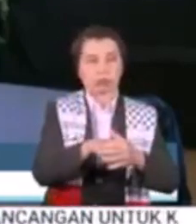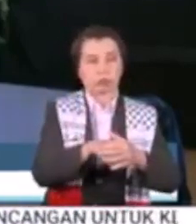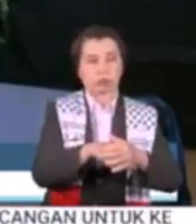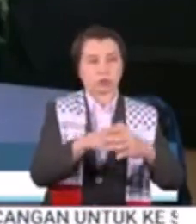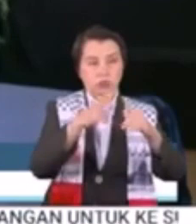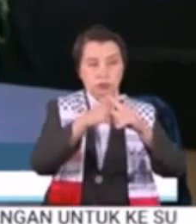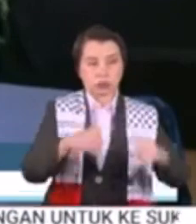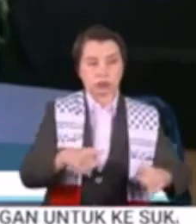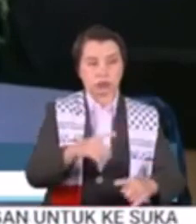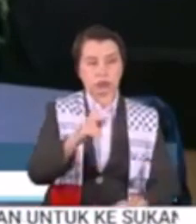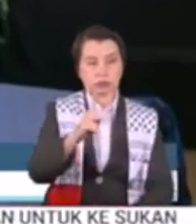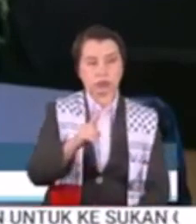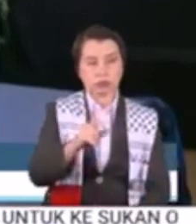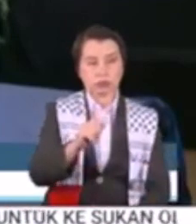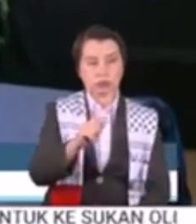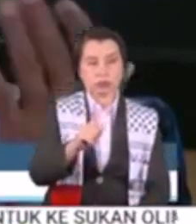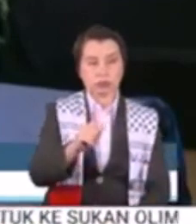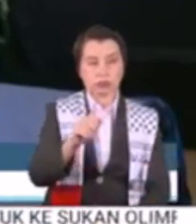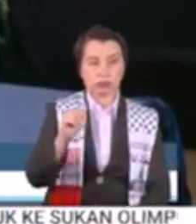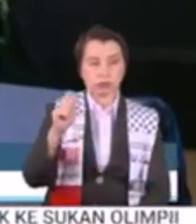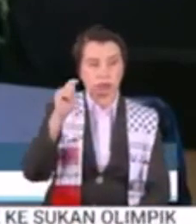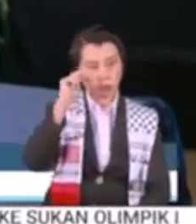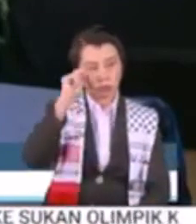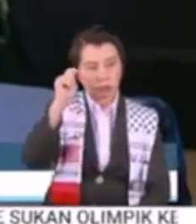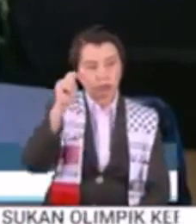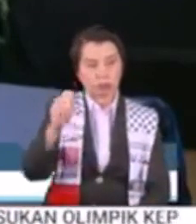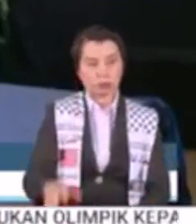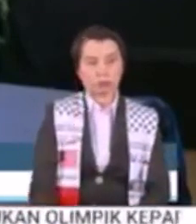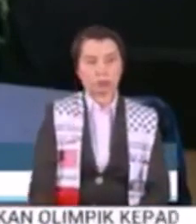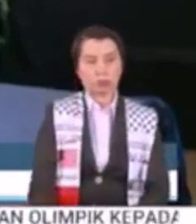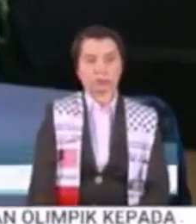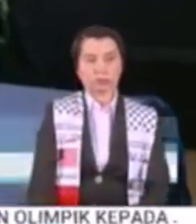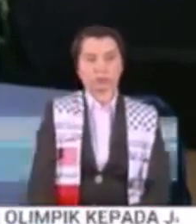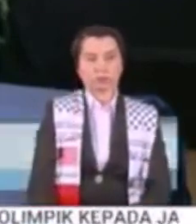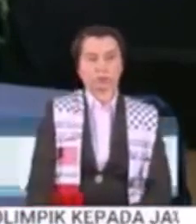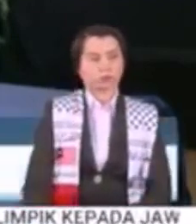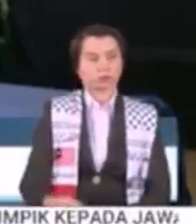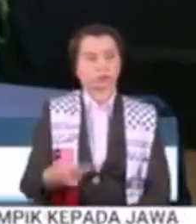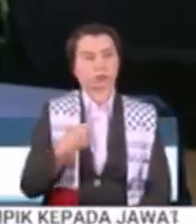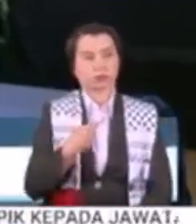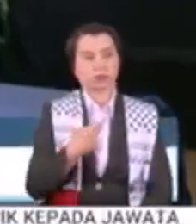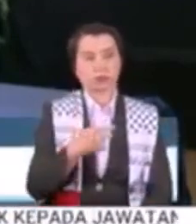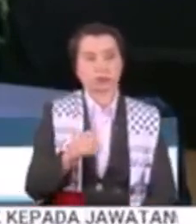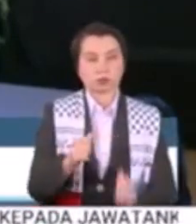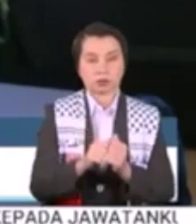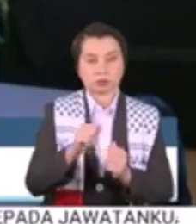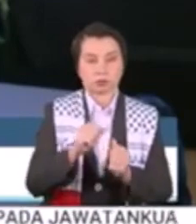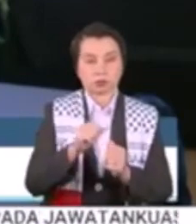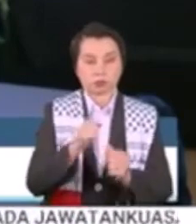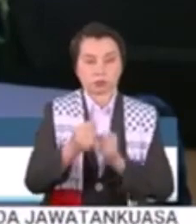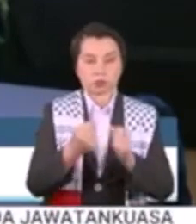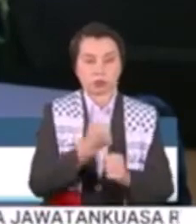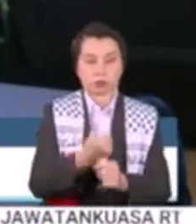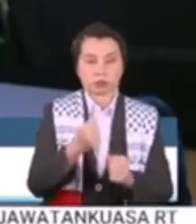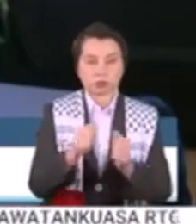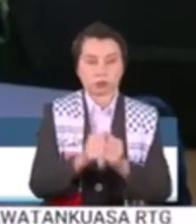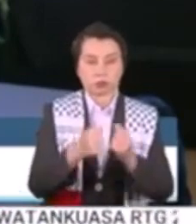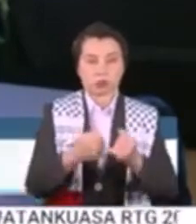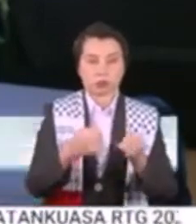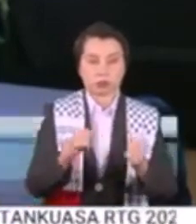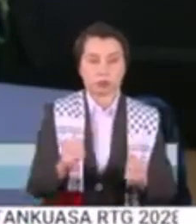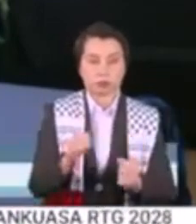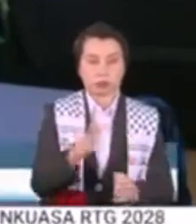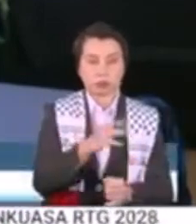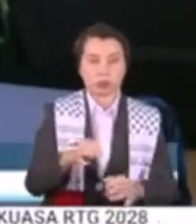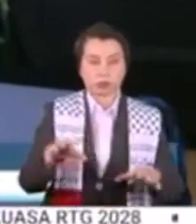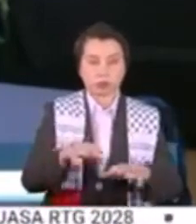Rahman, Kuala Terengganu. 2023 dan seterusnya. Dan kita setiap tahun dengan kerjasama Jabatan Kewilayahan Kesenian Negara,